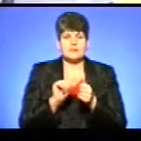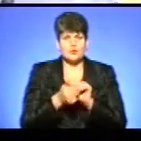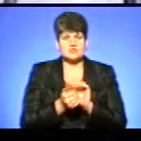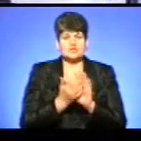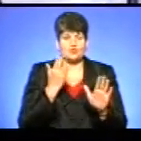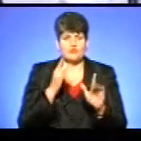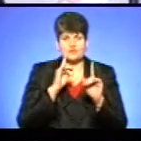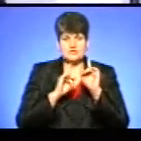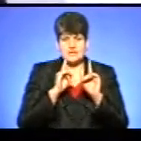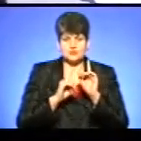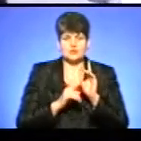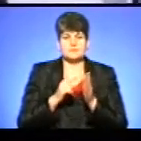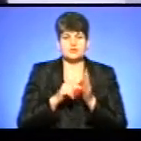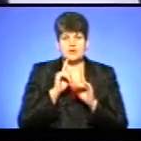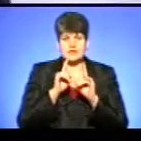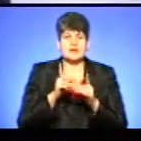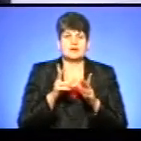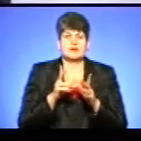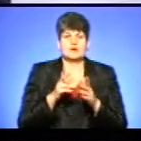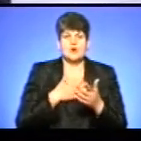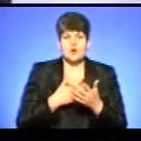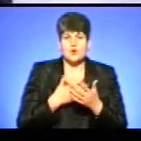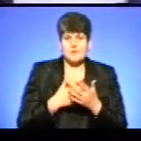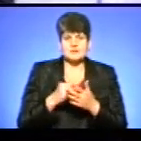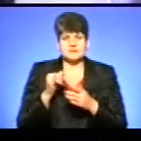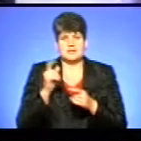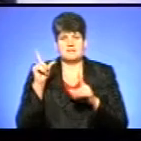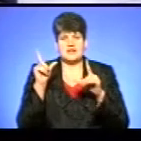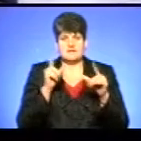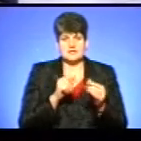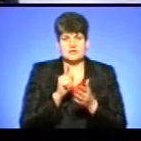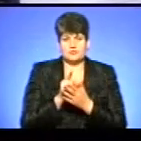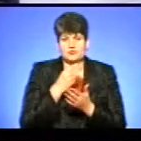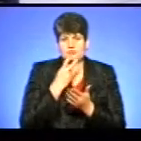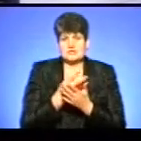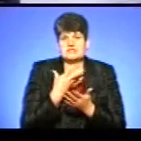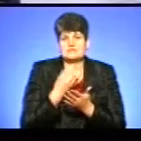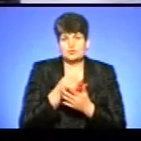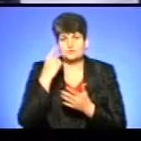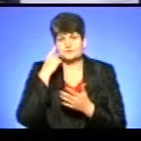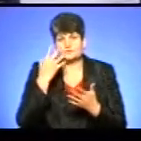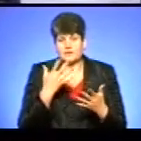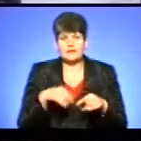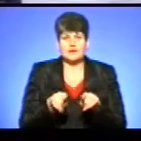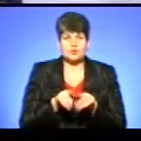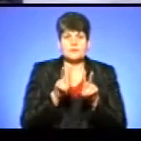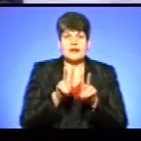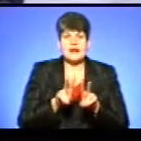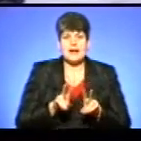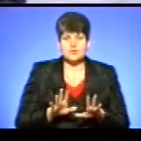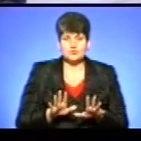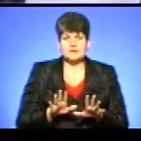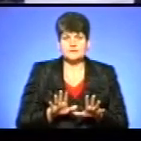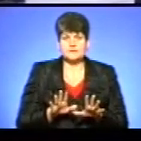де мають перевізники і громадські аргументувати свої позиції. І так само